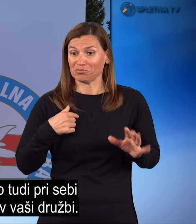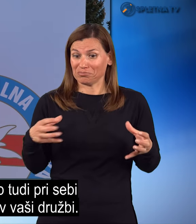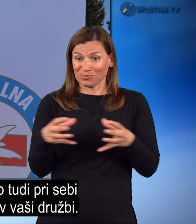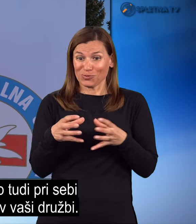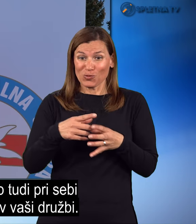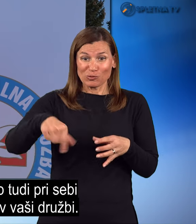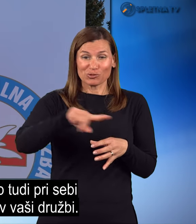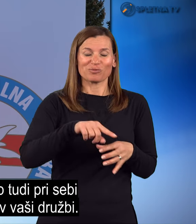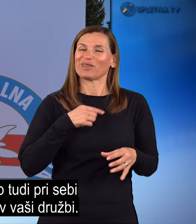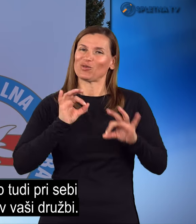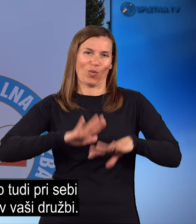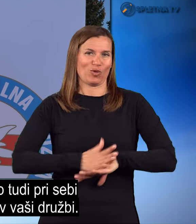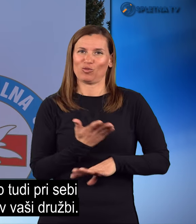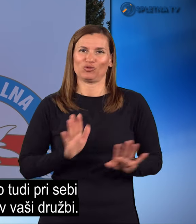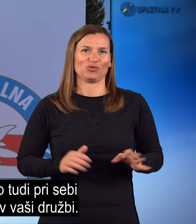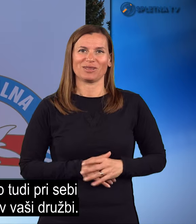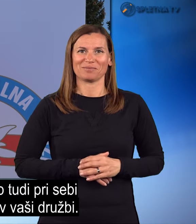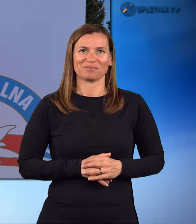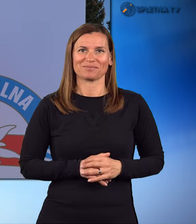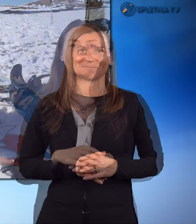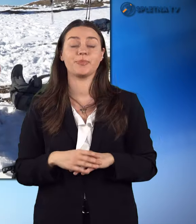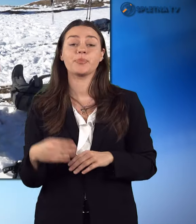se počutim dobro v vaši družbi.